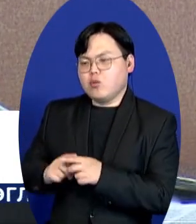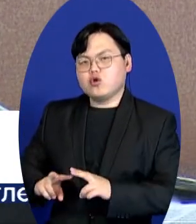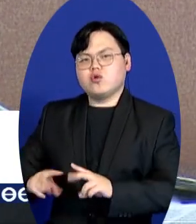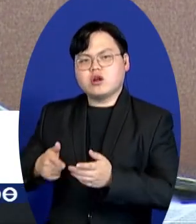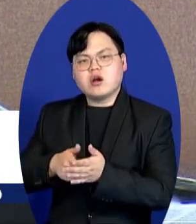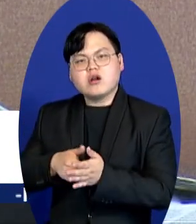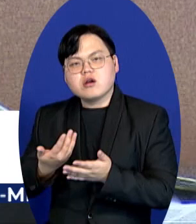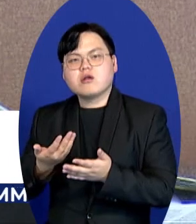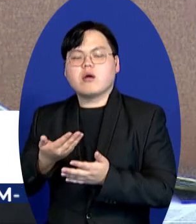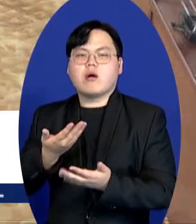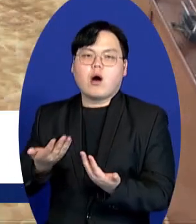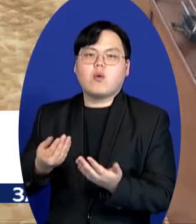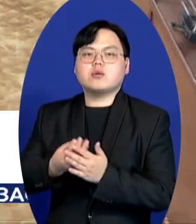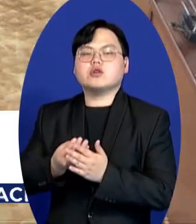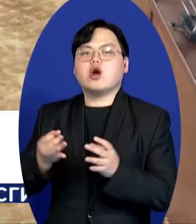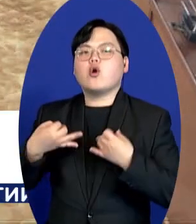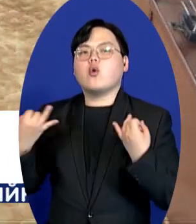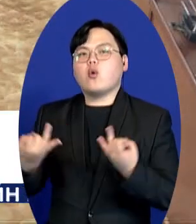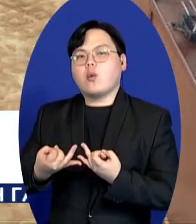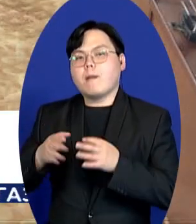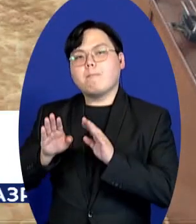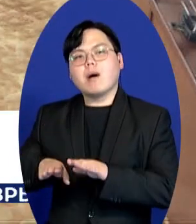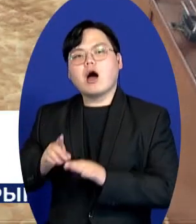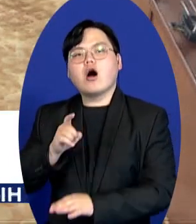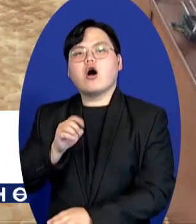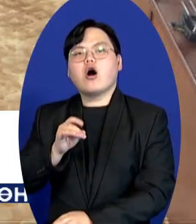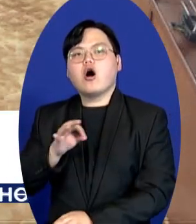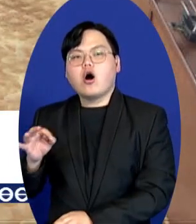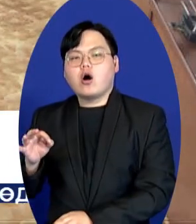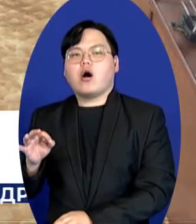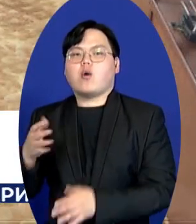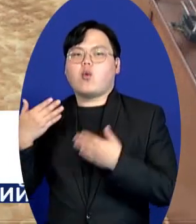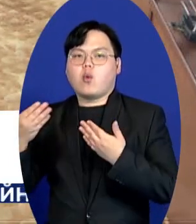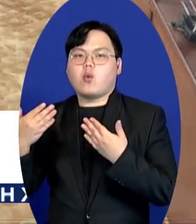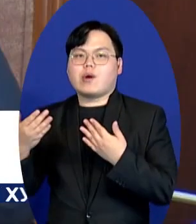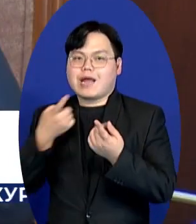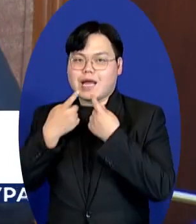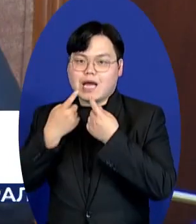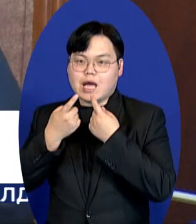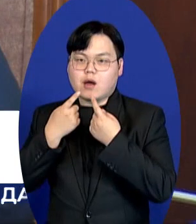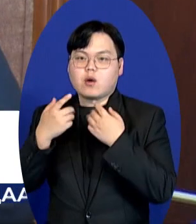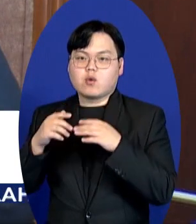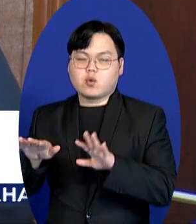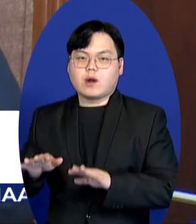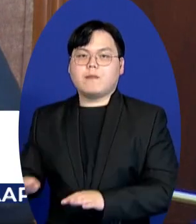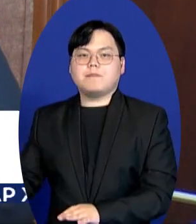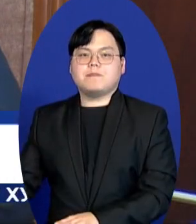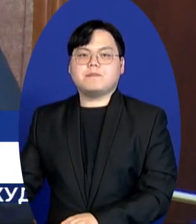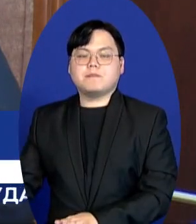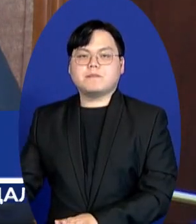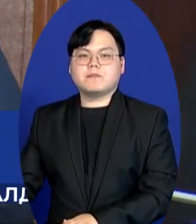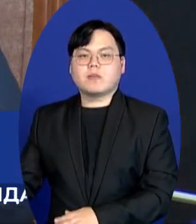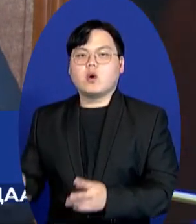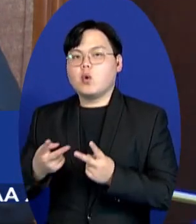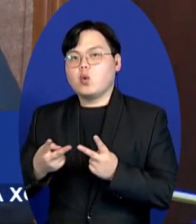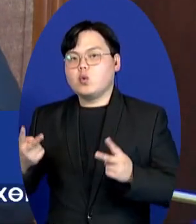шаардлага бий эсэх талаар улсын хурлын төрийн байгуулалтын байнгын хорооны хуралдааны үеэр яригдлаа. Үндсэн хуулийн